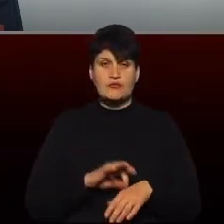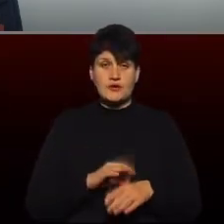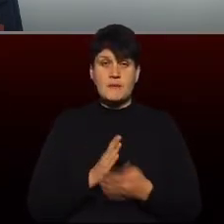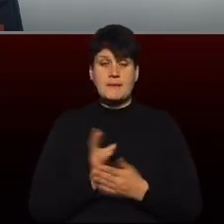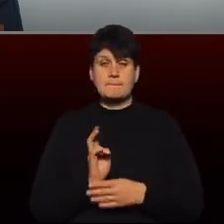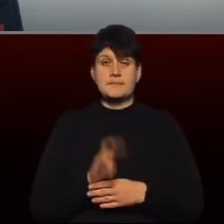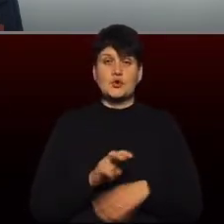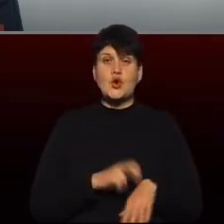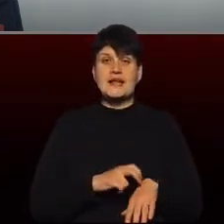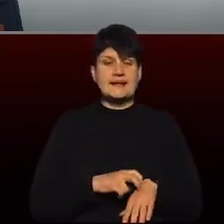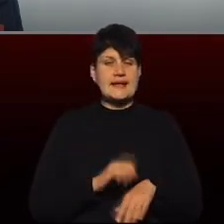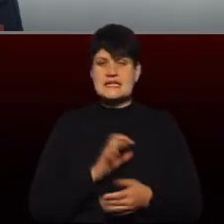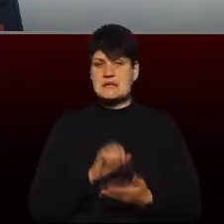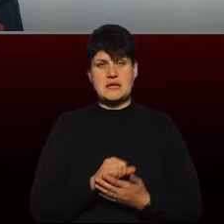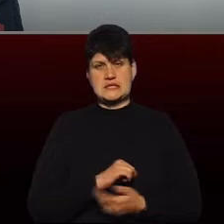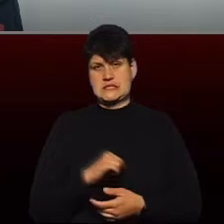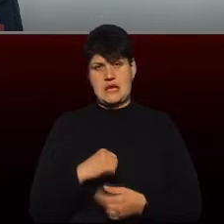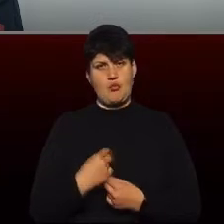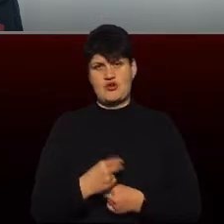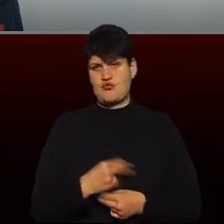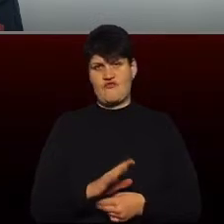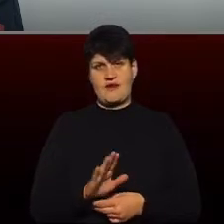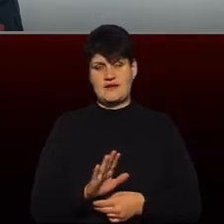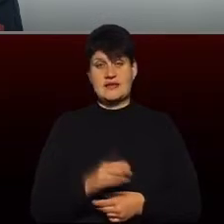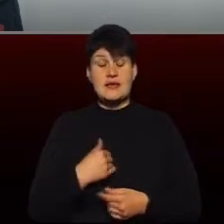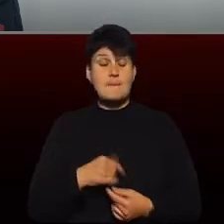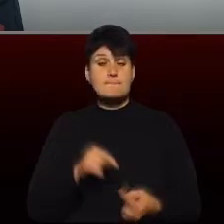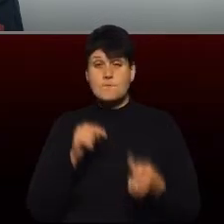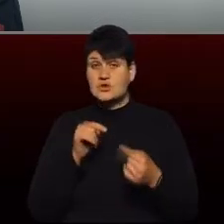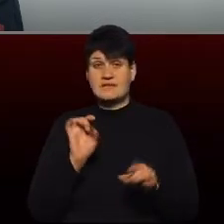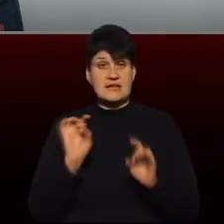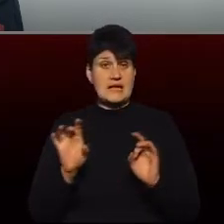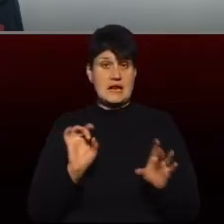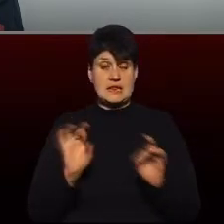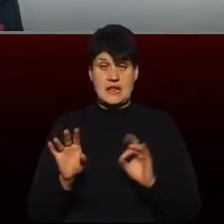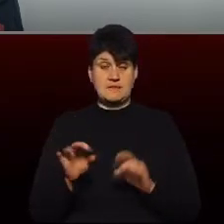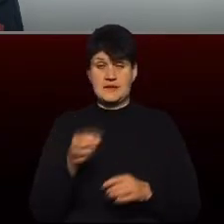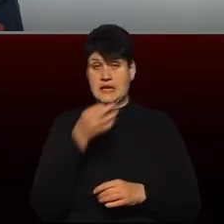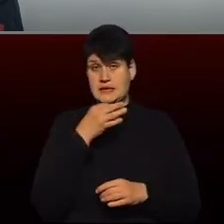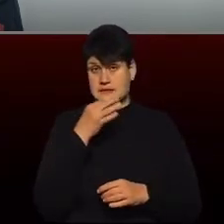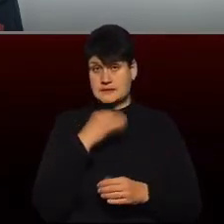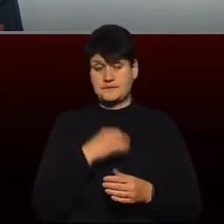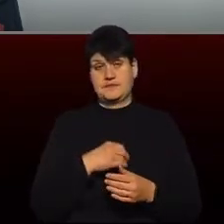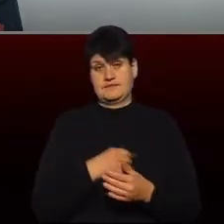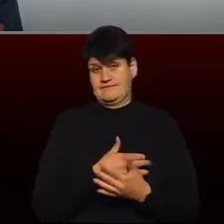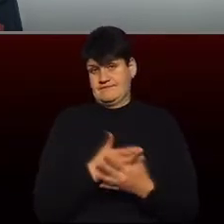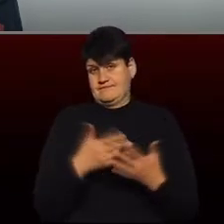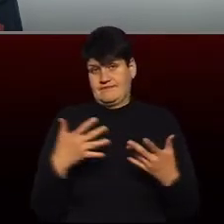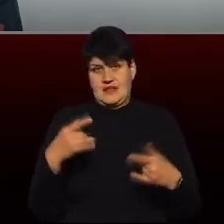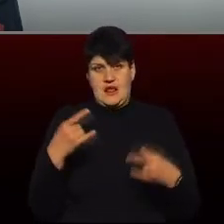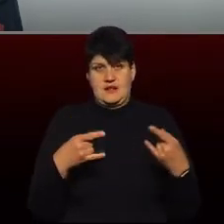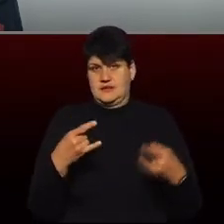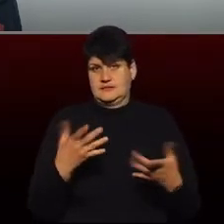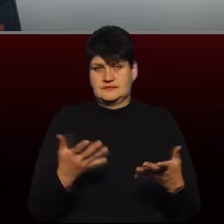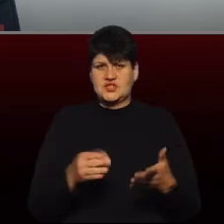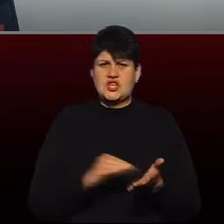займатися самолікуванням. Особисто я шалений противник реклами лікарських засобів на канали будь-якої. Чи це є рецептурні лікарські засоби,